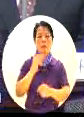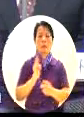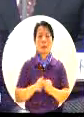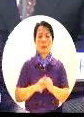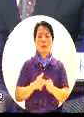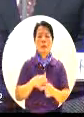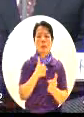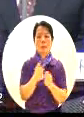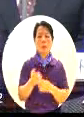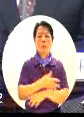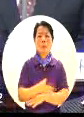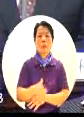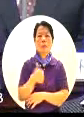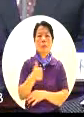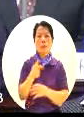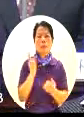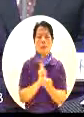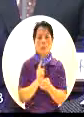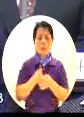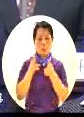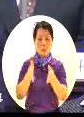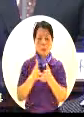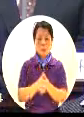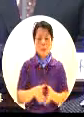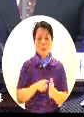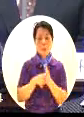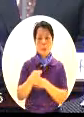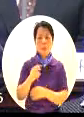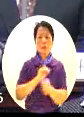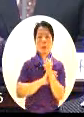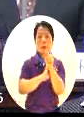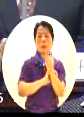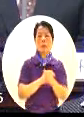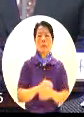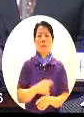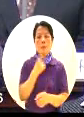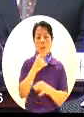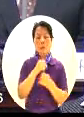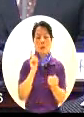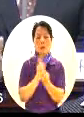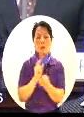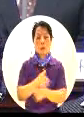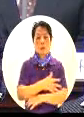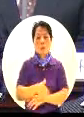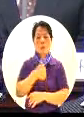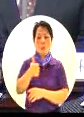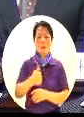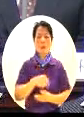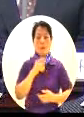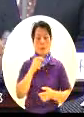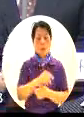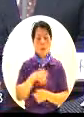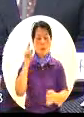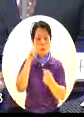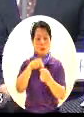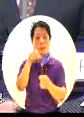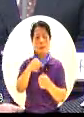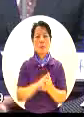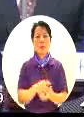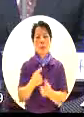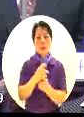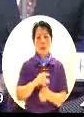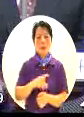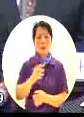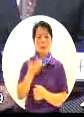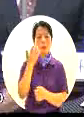常谢谢庄严在这个部分一直非常支持啊。我们对庄严这个眼见，我们从上一次你提